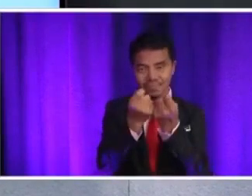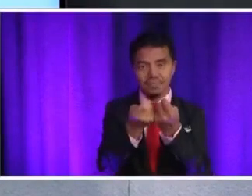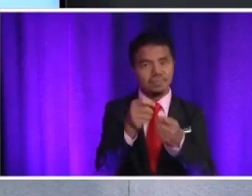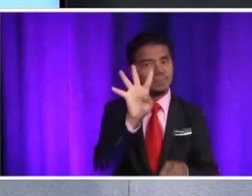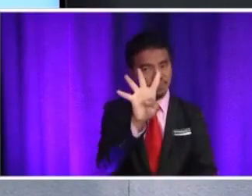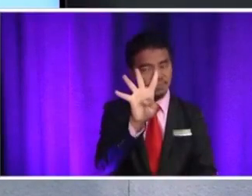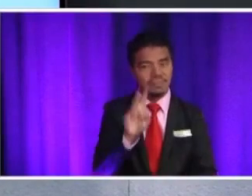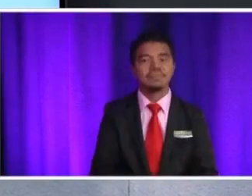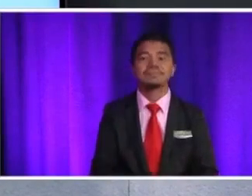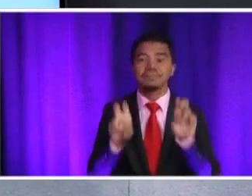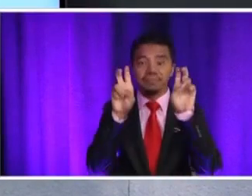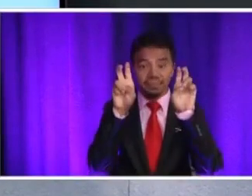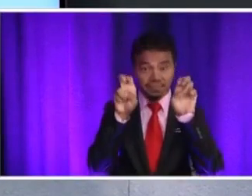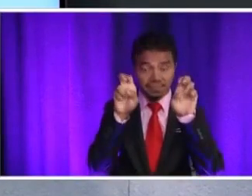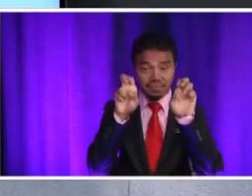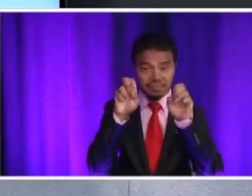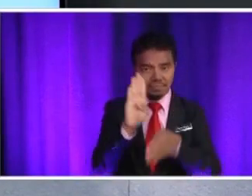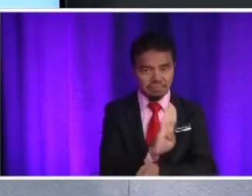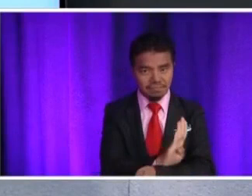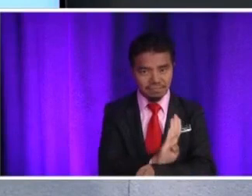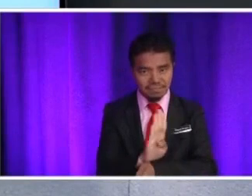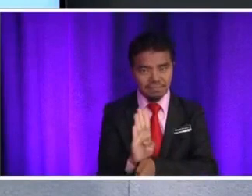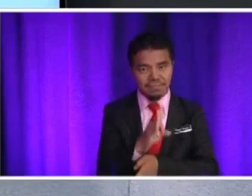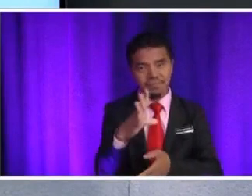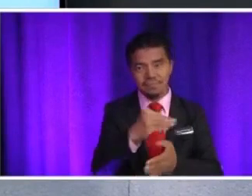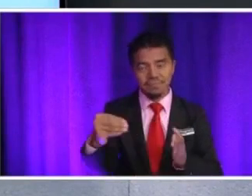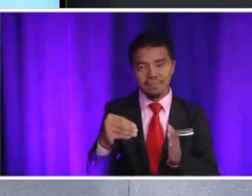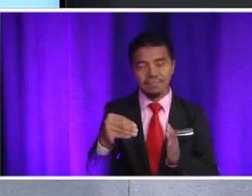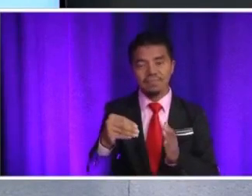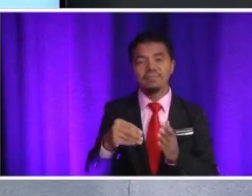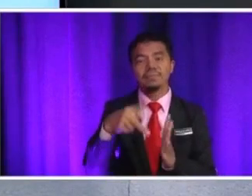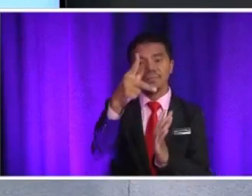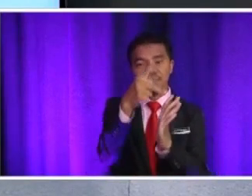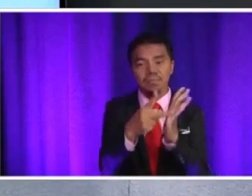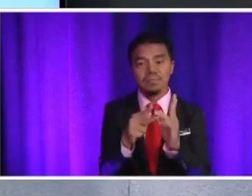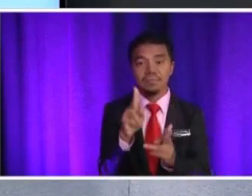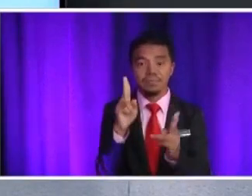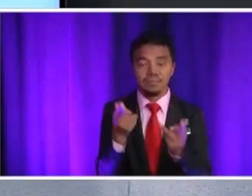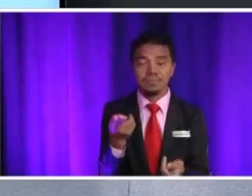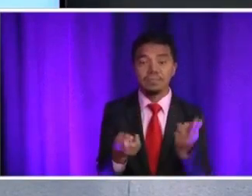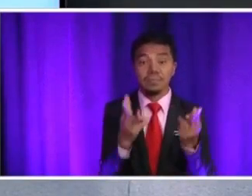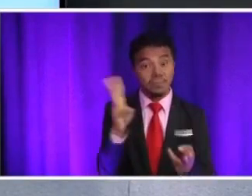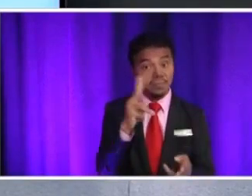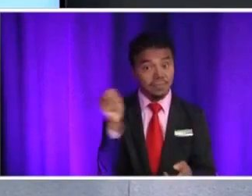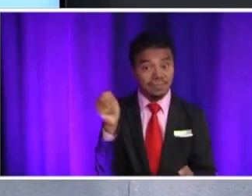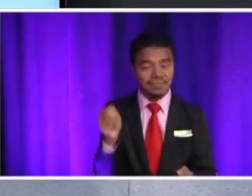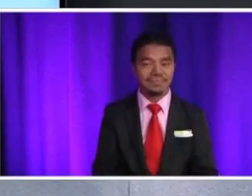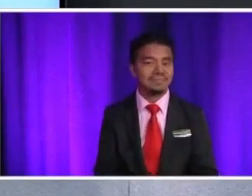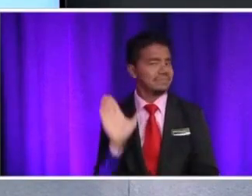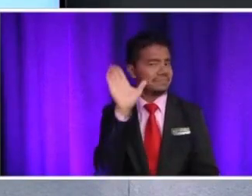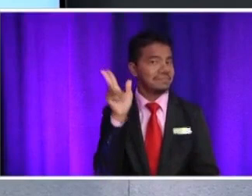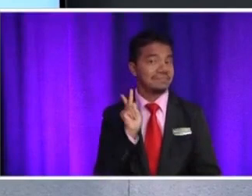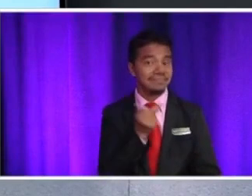dengan tajuknya Perniagaan dan Keusahawanan. Satu tajuk yang cukup menarik. Tetapi sebelum itu, jom kita berkenalan dengan